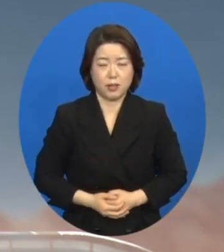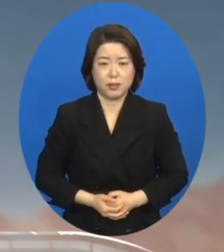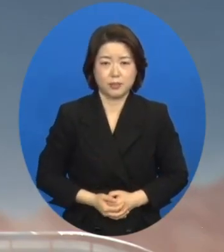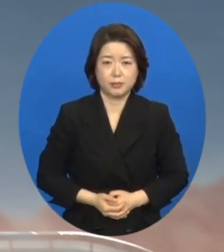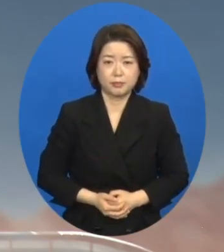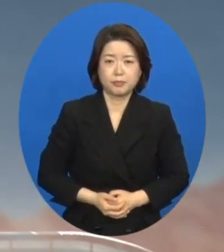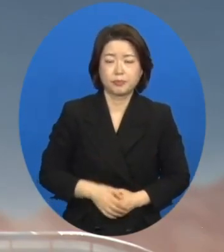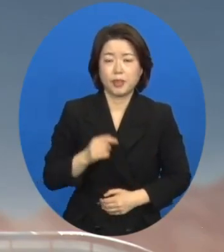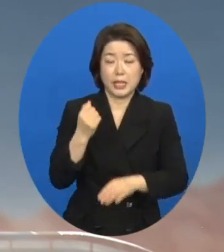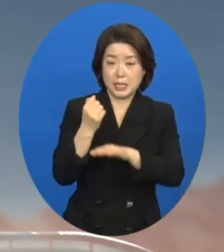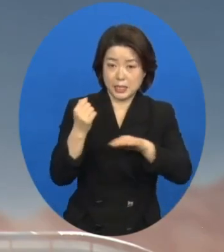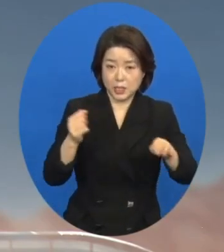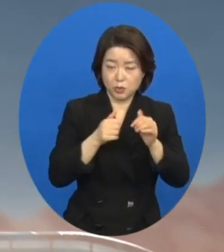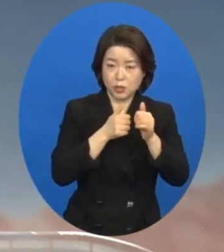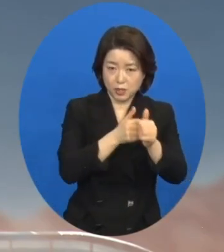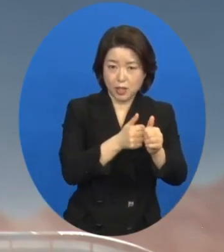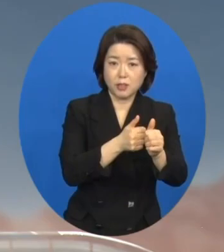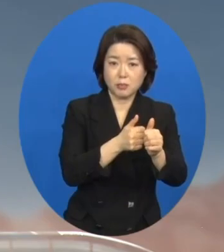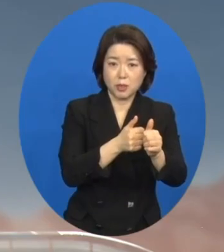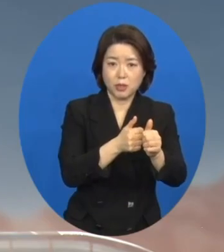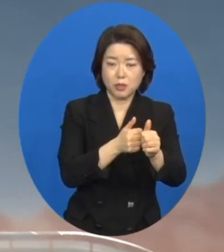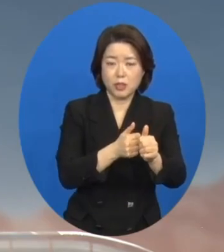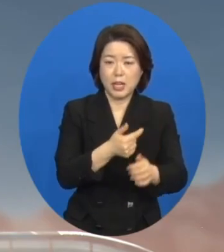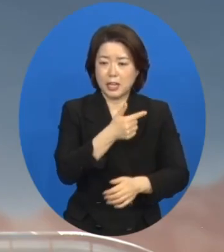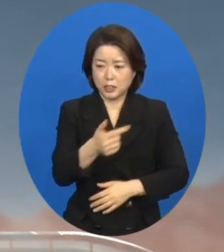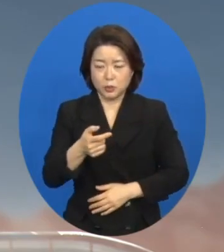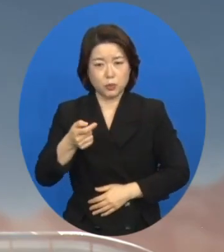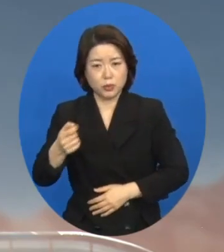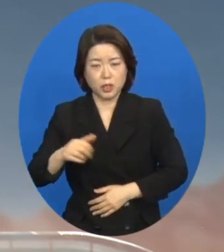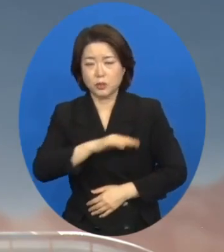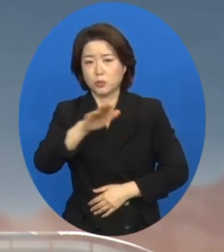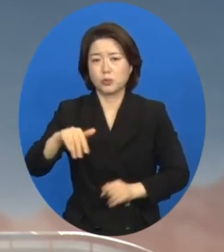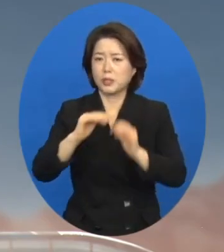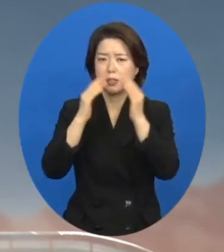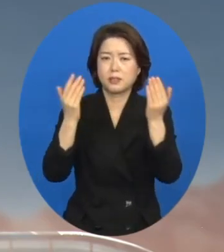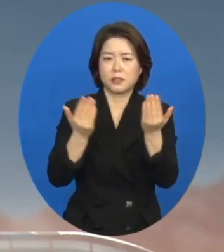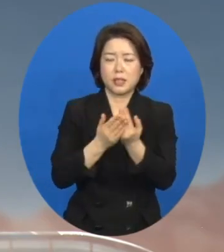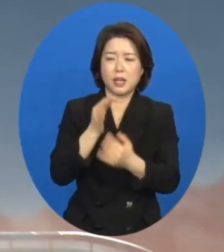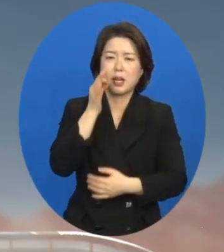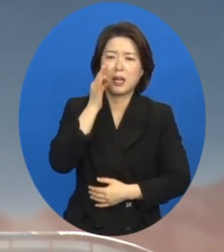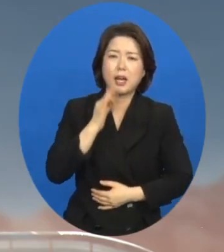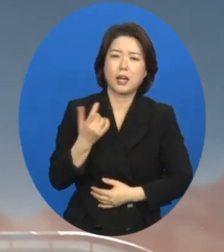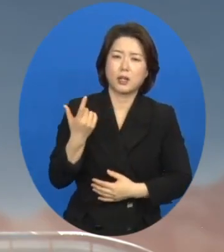그런데 이 기준에 의하면 사실 크고 작든 우리는 다 아간이죠.